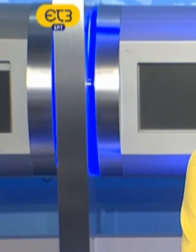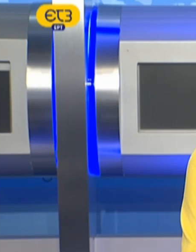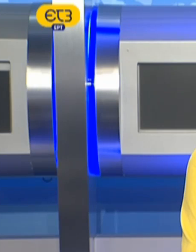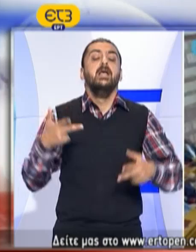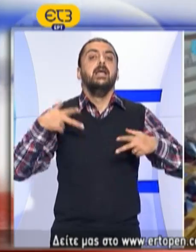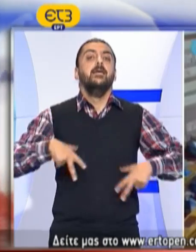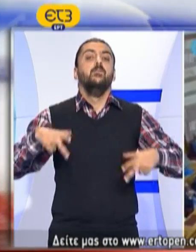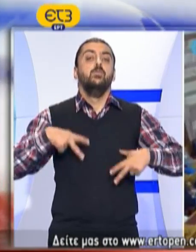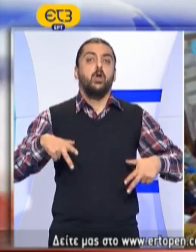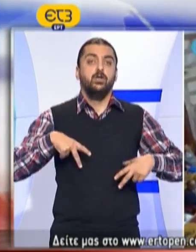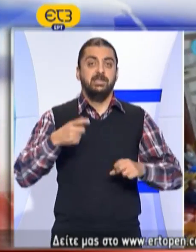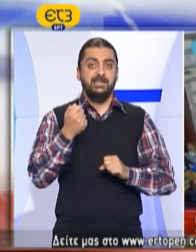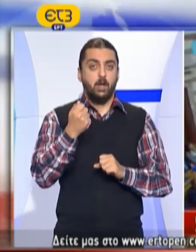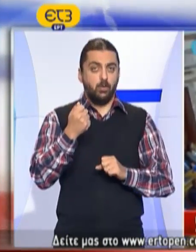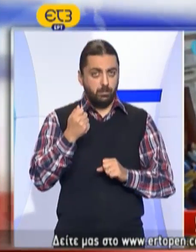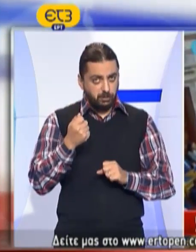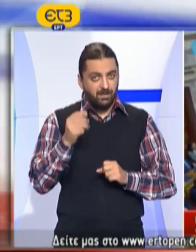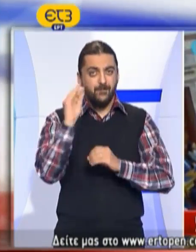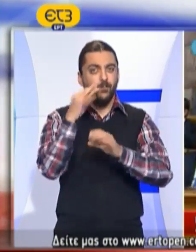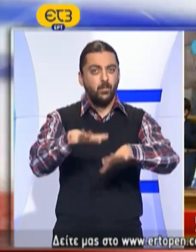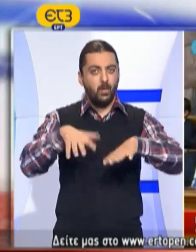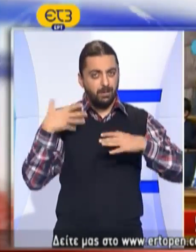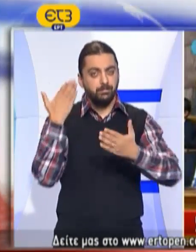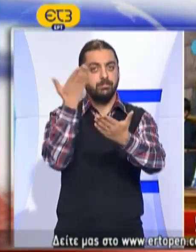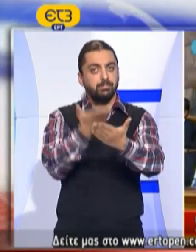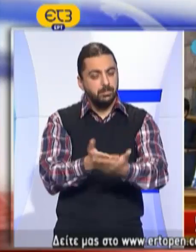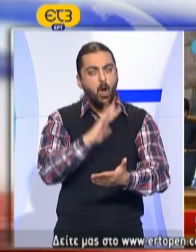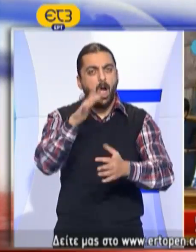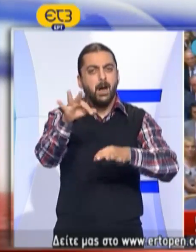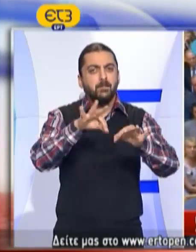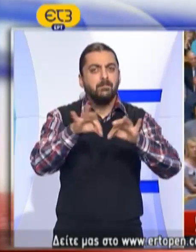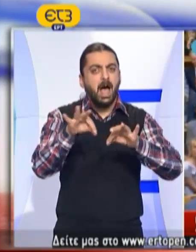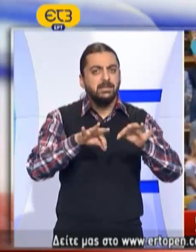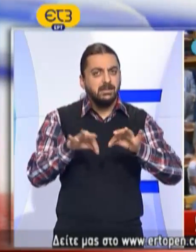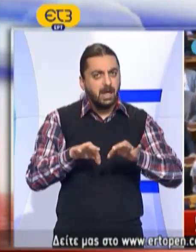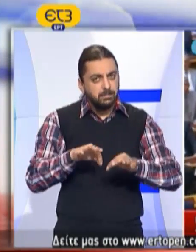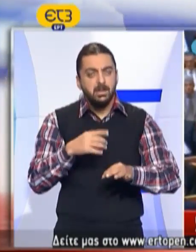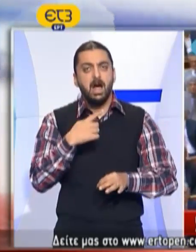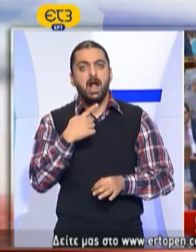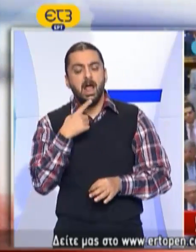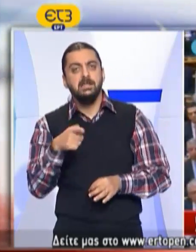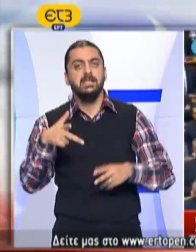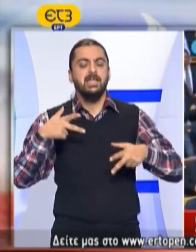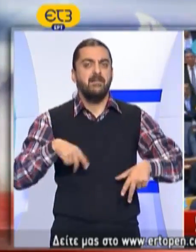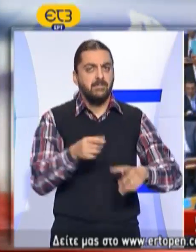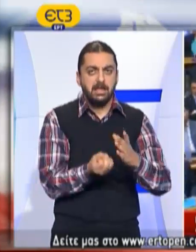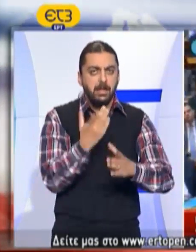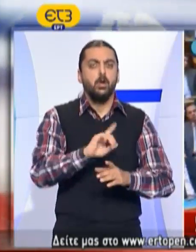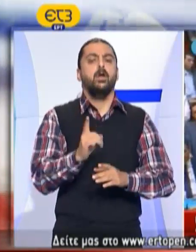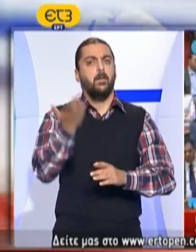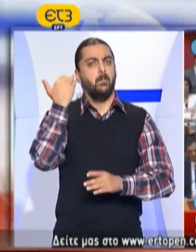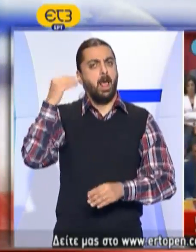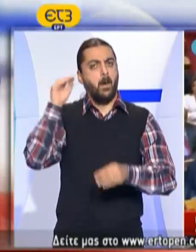Υπουργός Οικονομικών Γιάννης Τουρνάρα στη Βουλή περιλαμβάνονται όλα τα μέτρα που μπορεί η κυβέρνηση να θεωρεί ότι δεν είναι νέα, γιατί έχουν ήδη